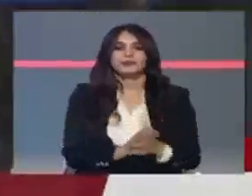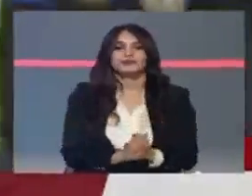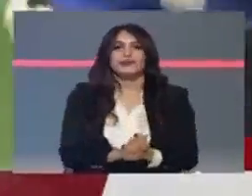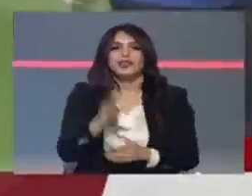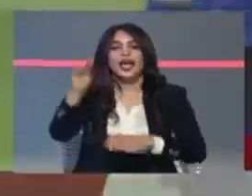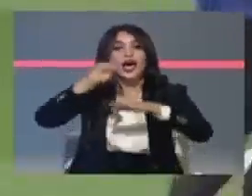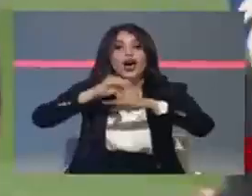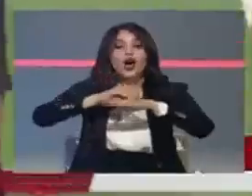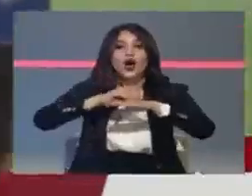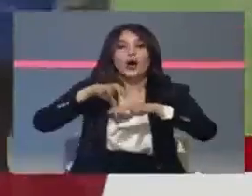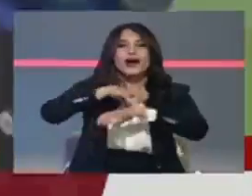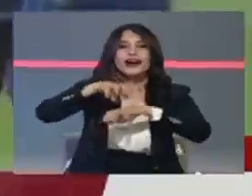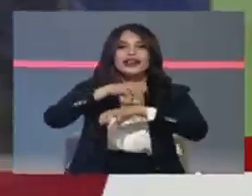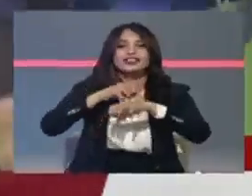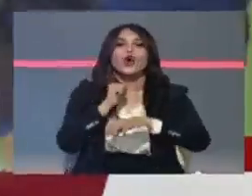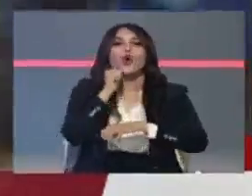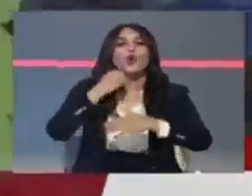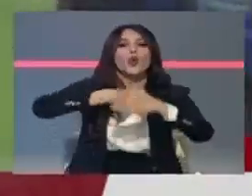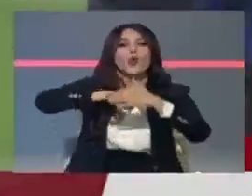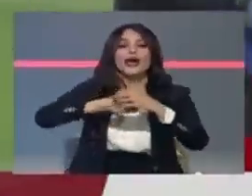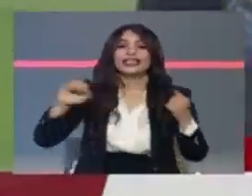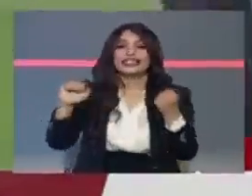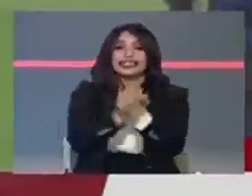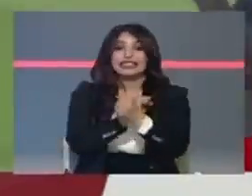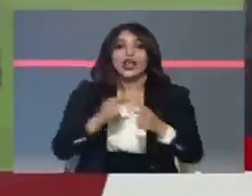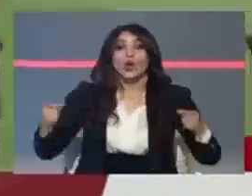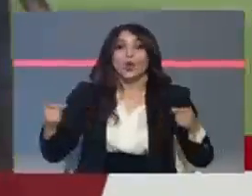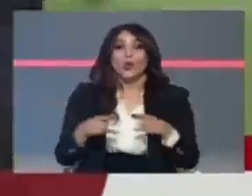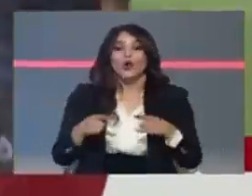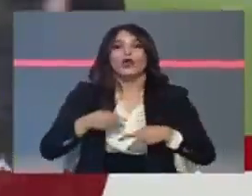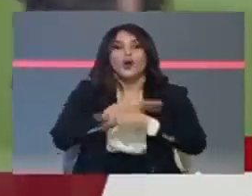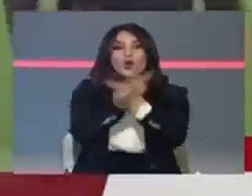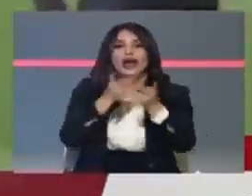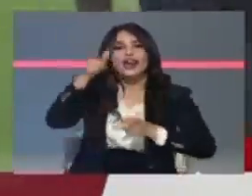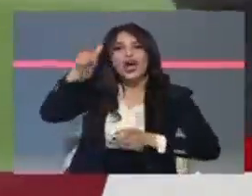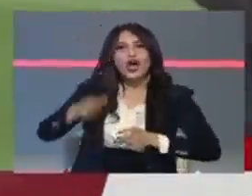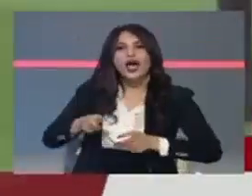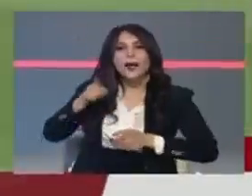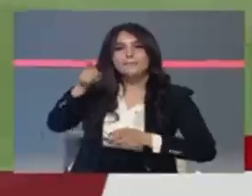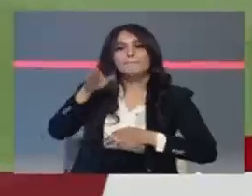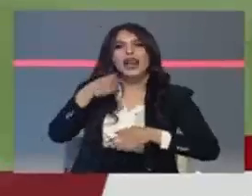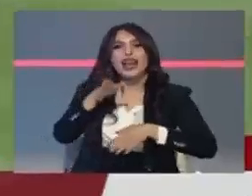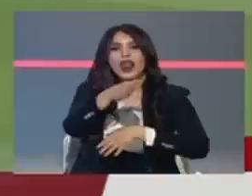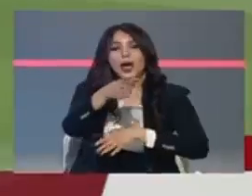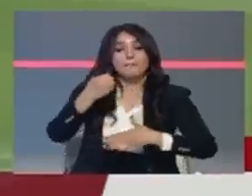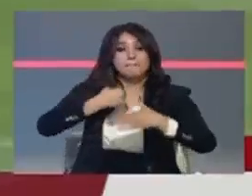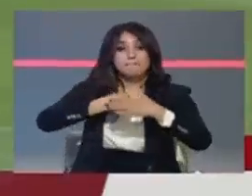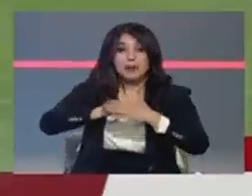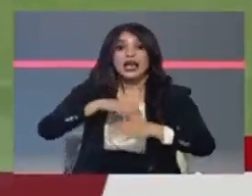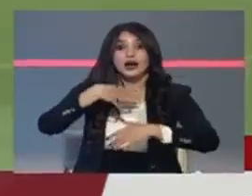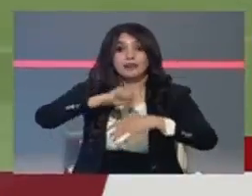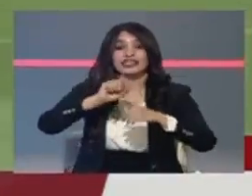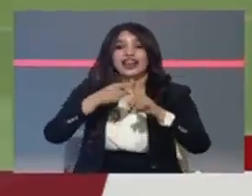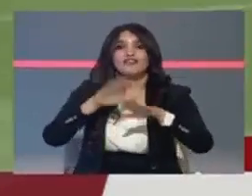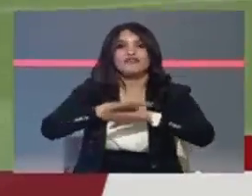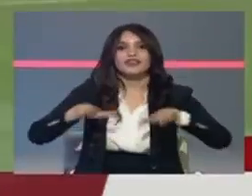أوصت رابطة الدوري البلجيكي لكرة القدم بإنهاء الموسم الكروي الحالي وإعلان كلوب بروج بطلا قبل جولات من النهاية واعتماد الترتيب